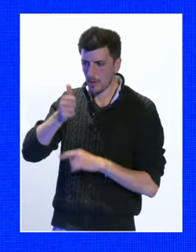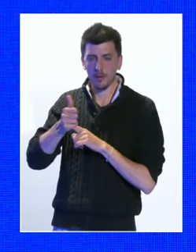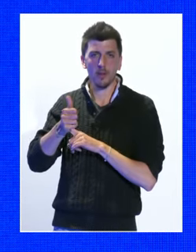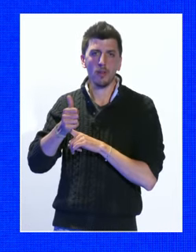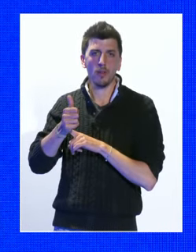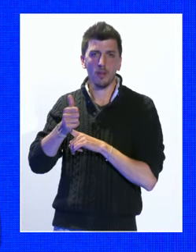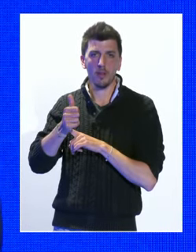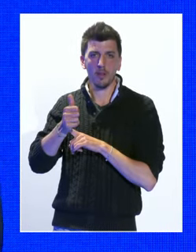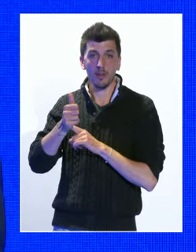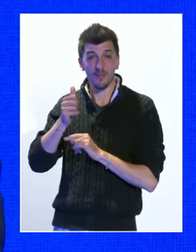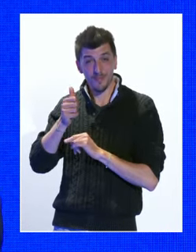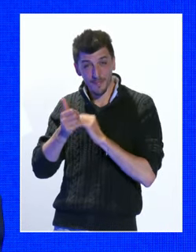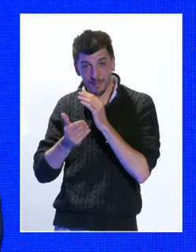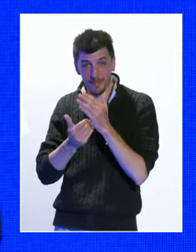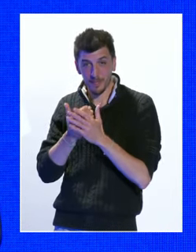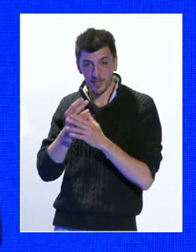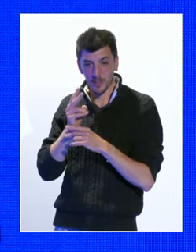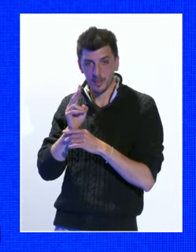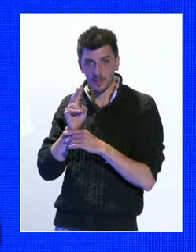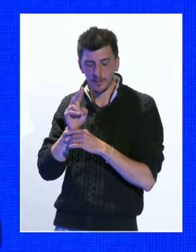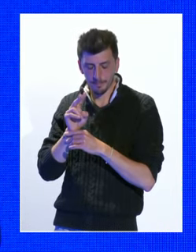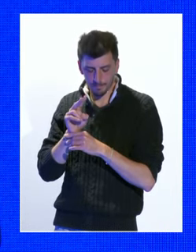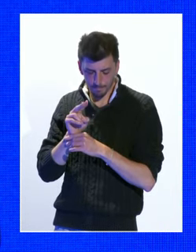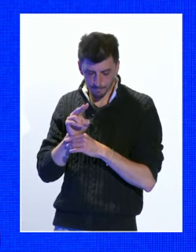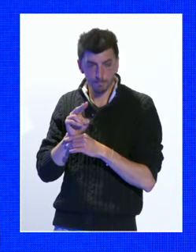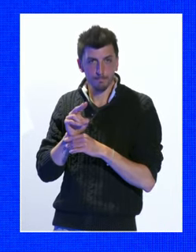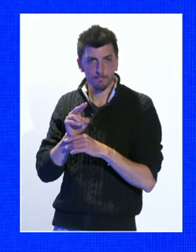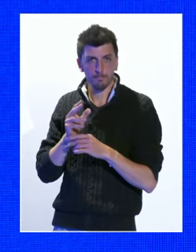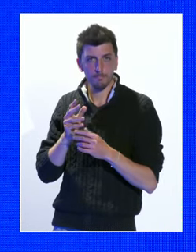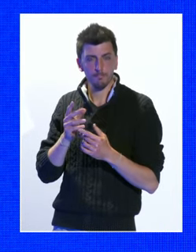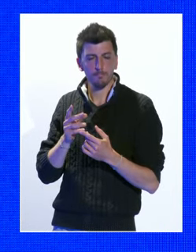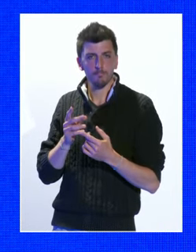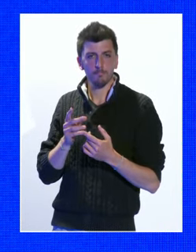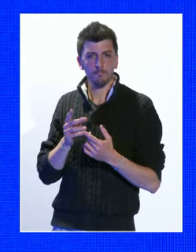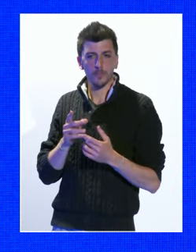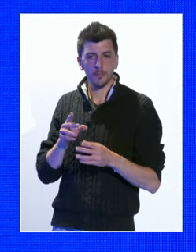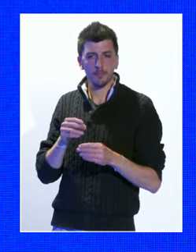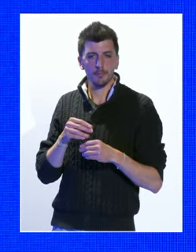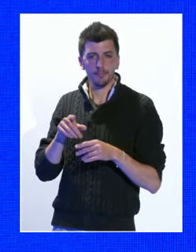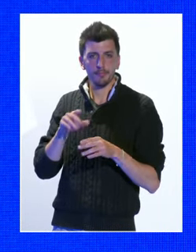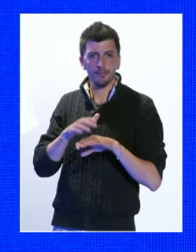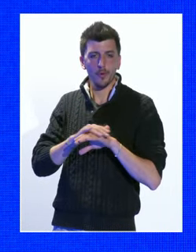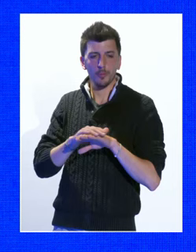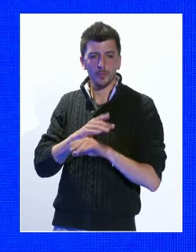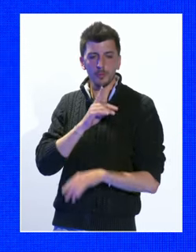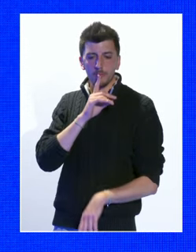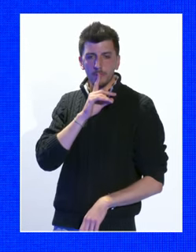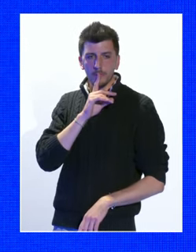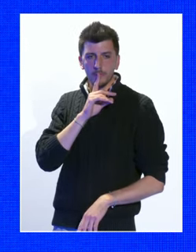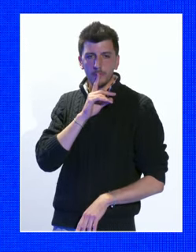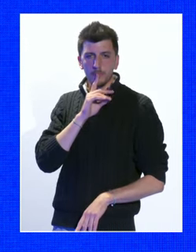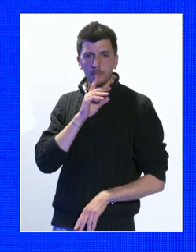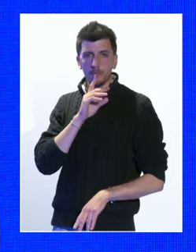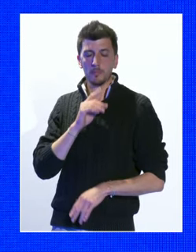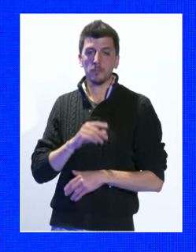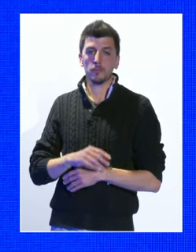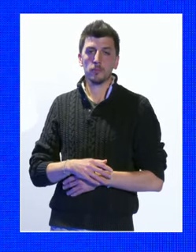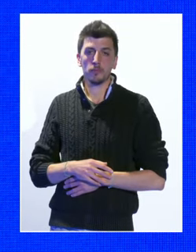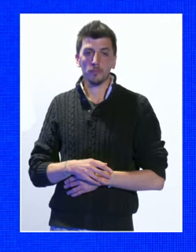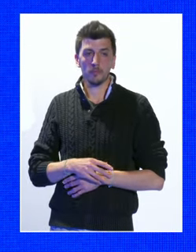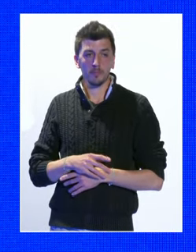le lendemain matin, baissent les yeux en adoptant la politique du silence